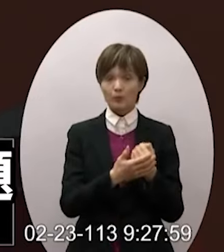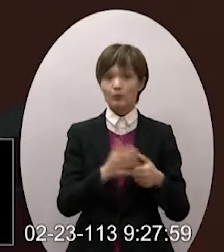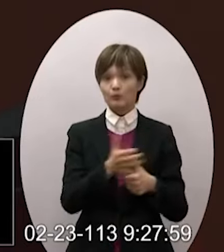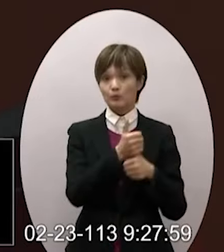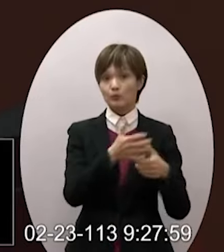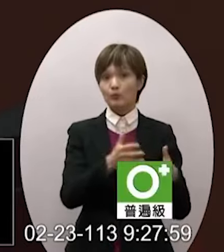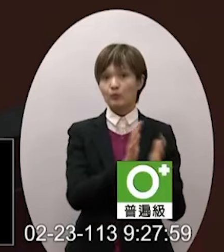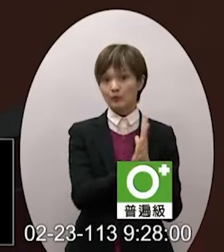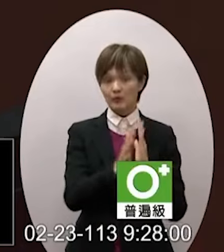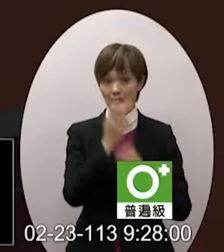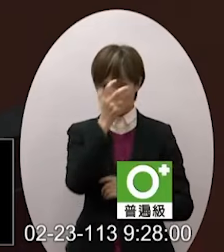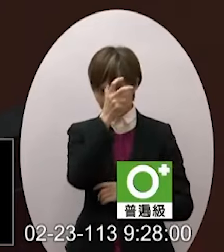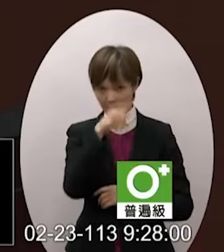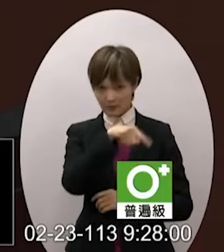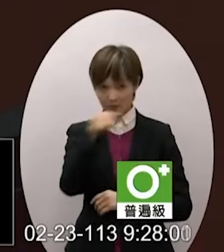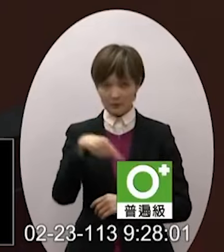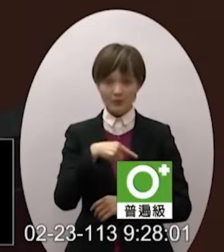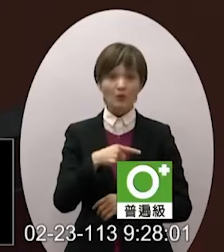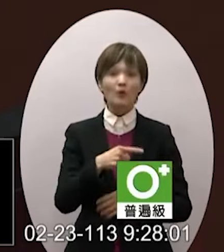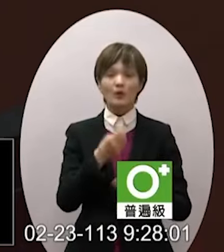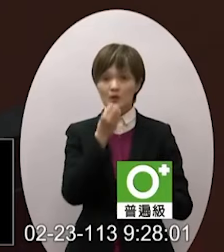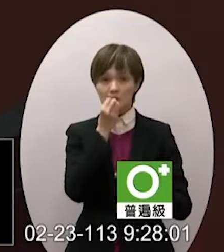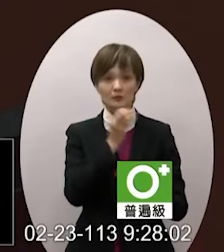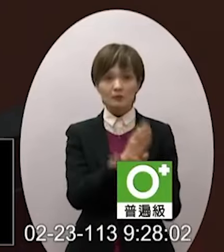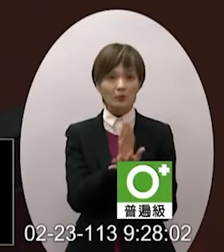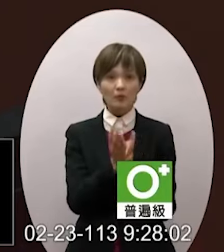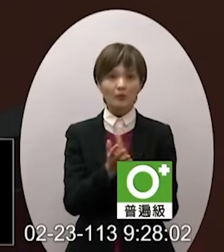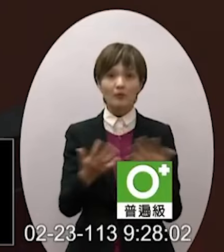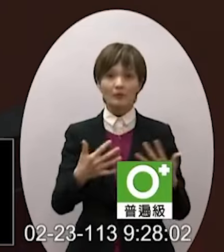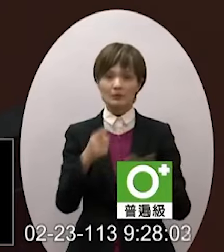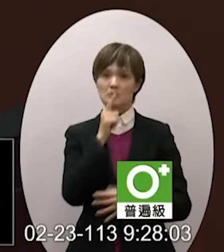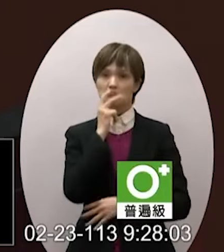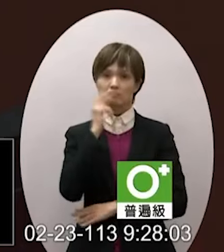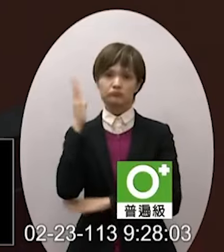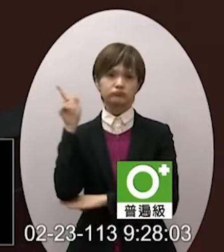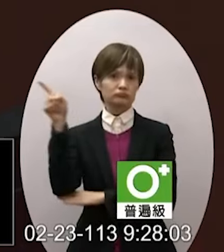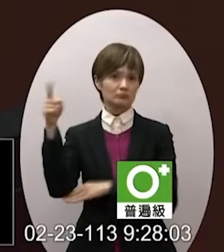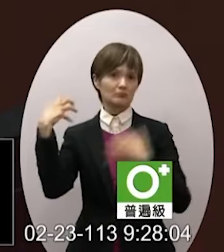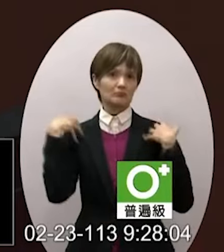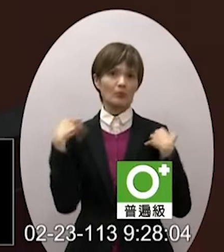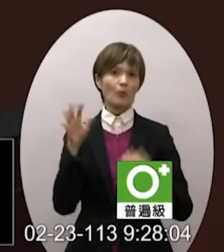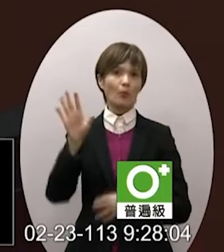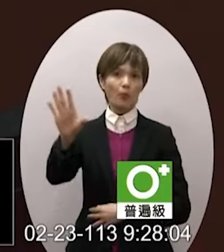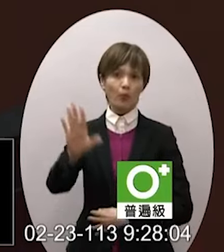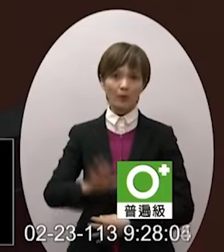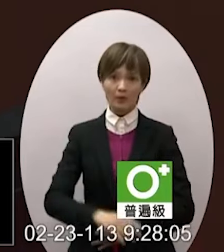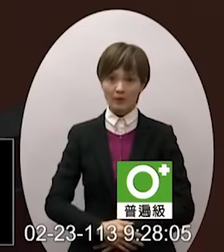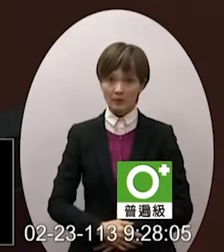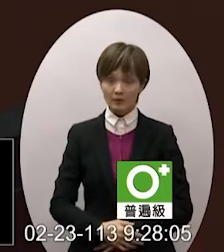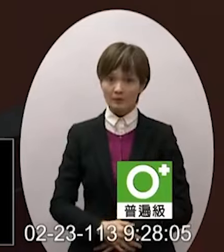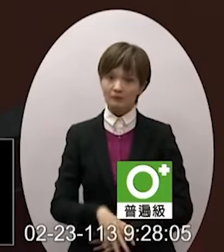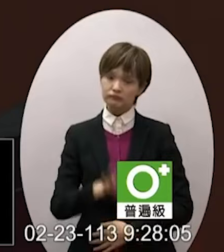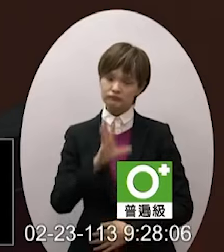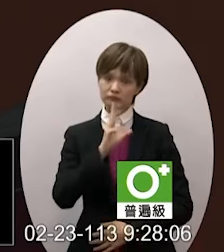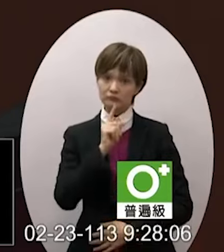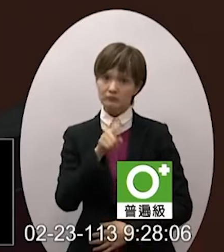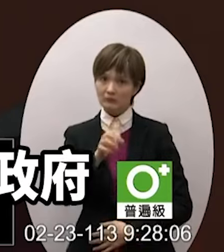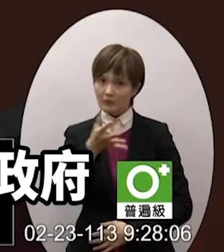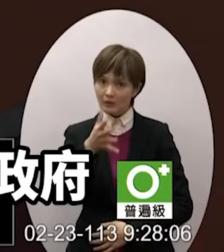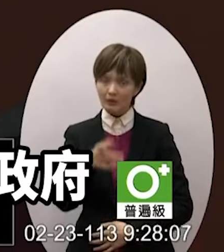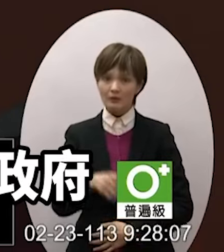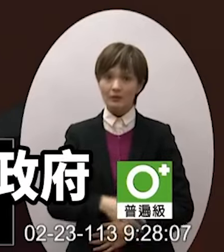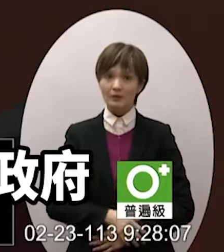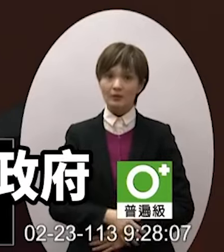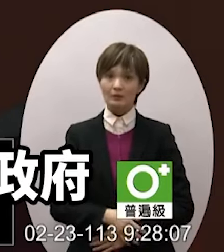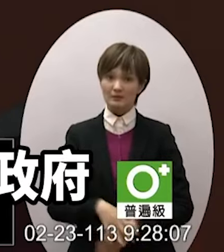题。那就代表你中央有责任嘛，你中央也是有职责所在，要去处理食安嘛。那为什么一开始